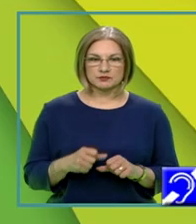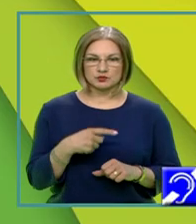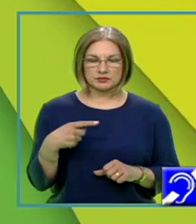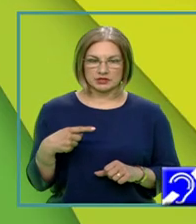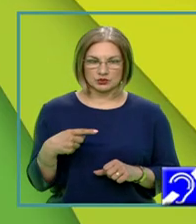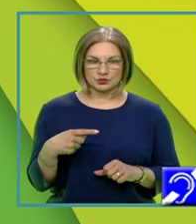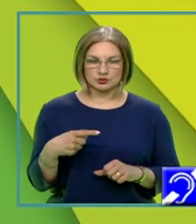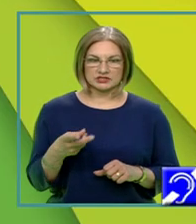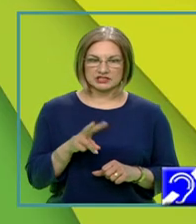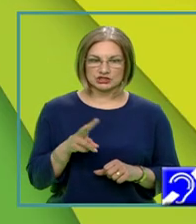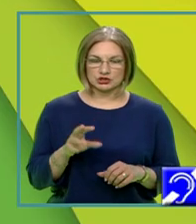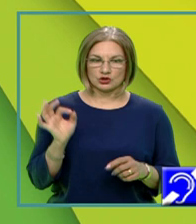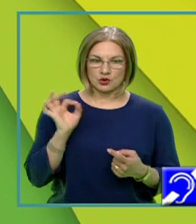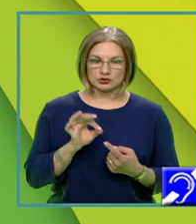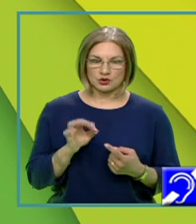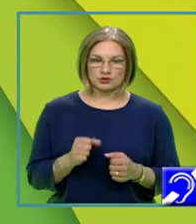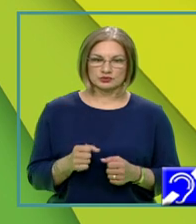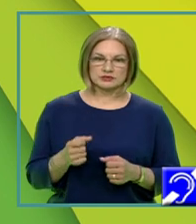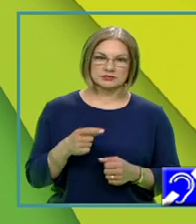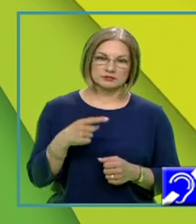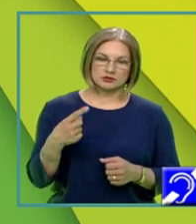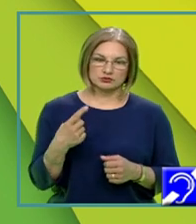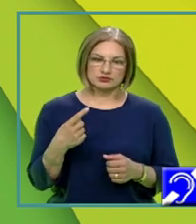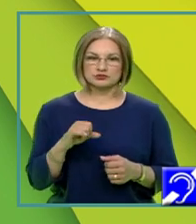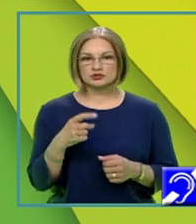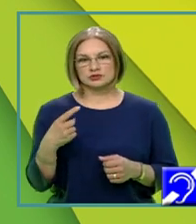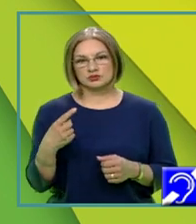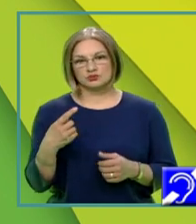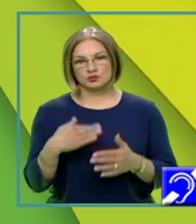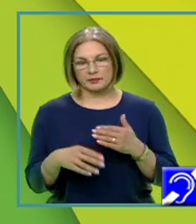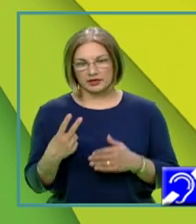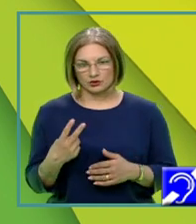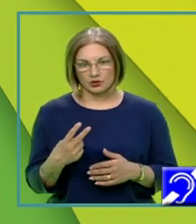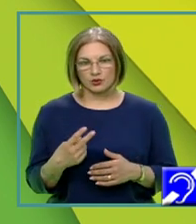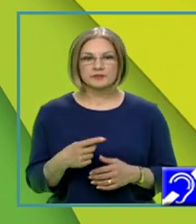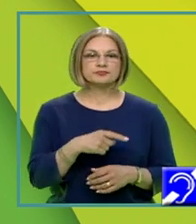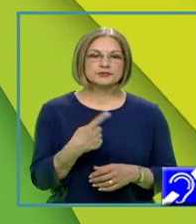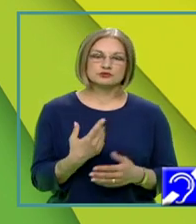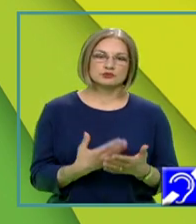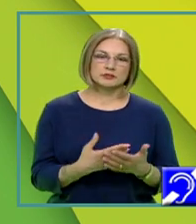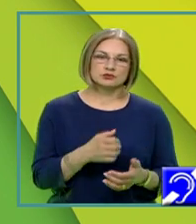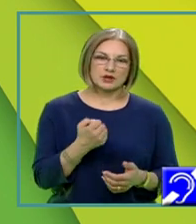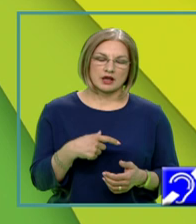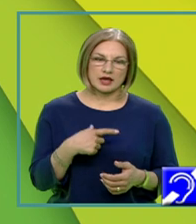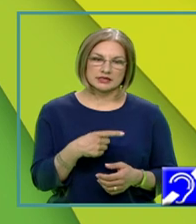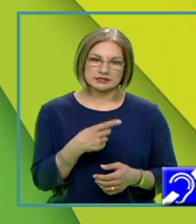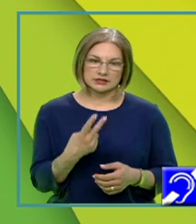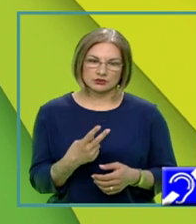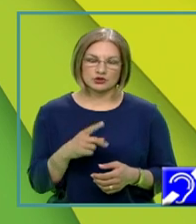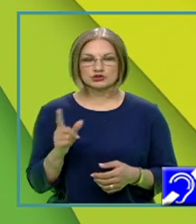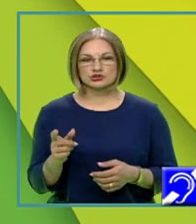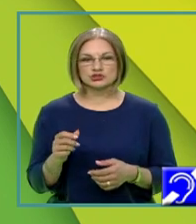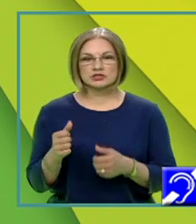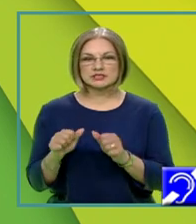între cele două soluții adică între minus 1 și 1 pe 2 minus pentru ca au un nostru este doi și semnul